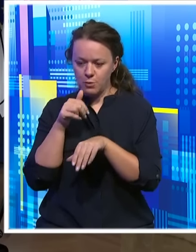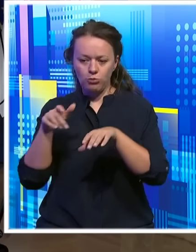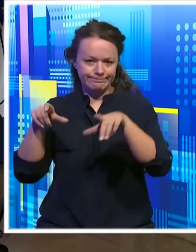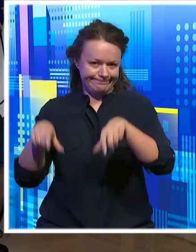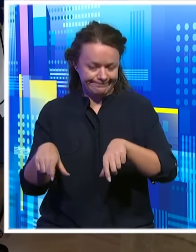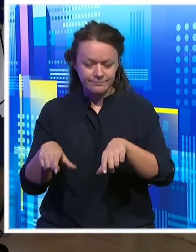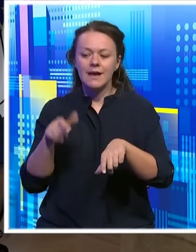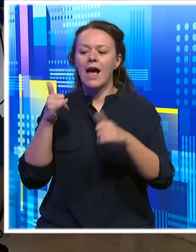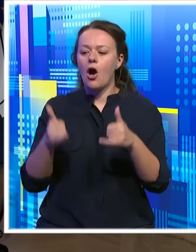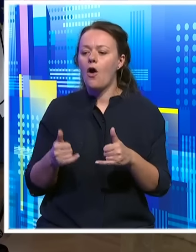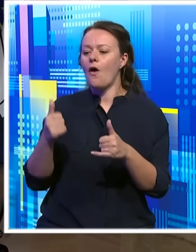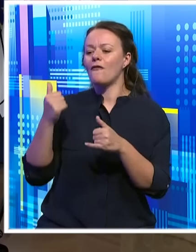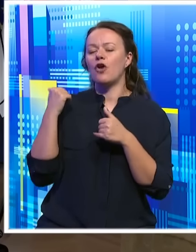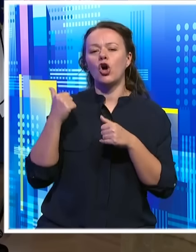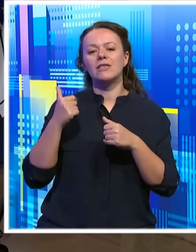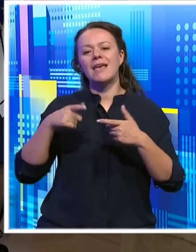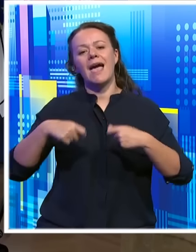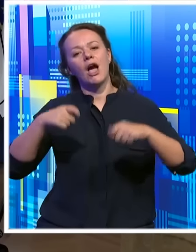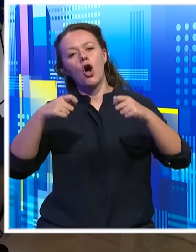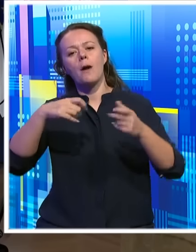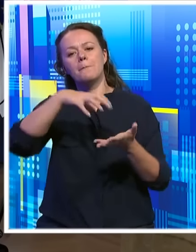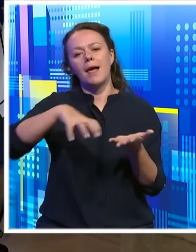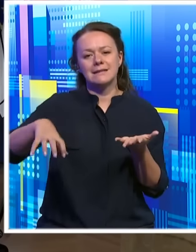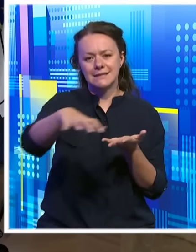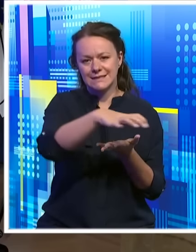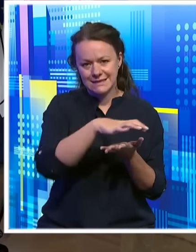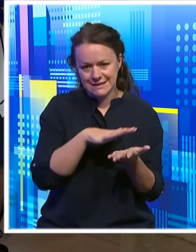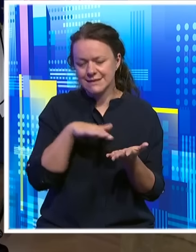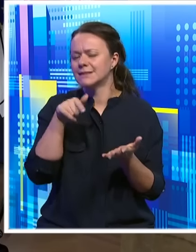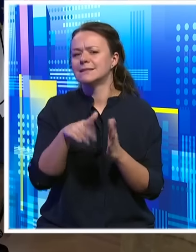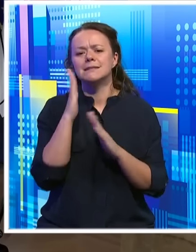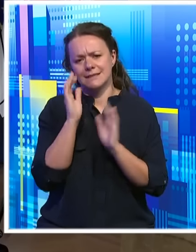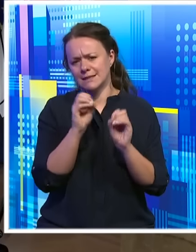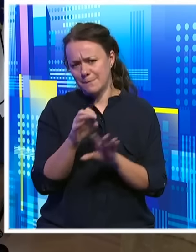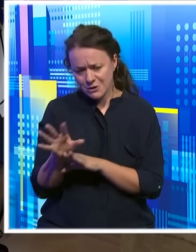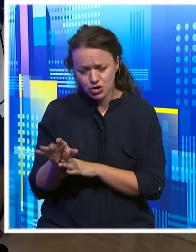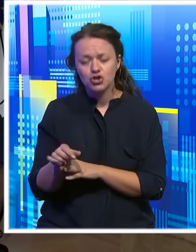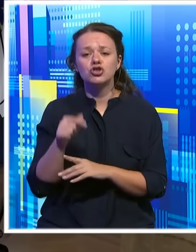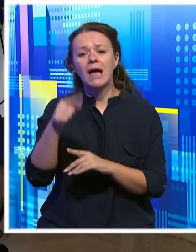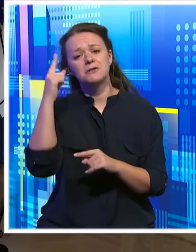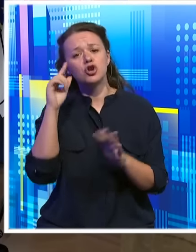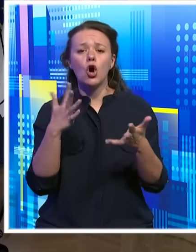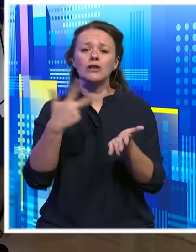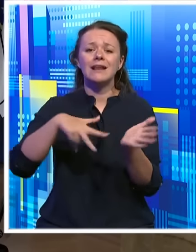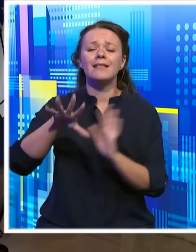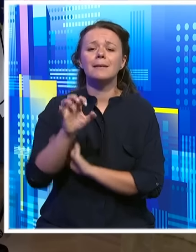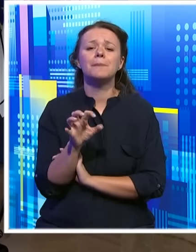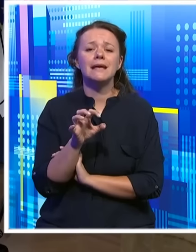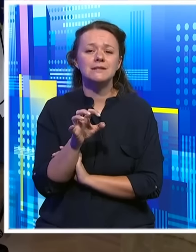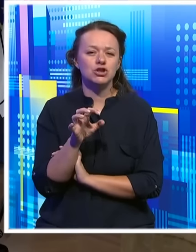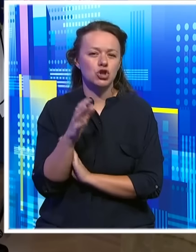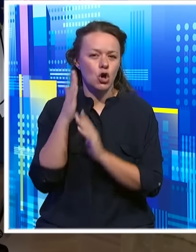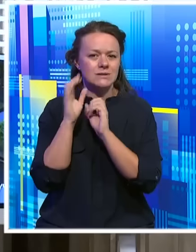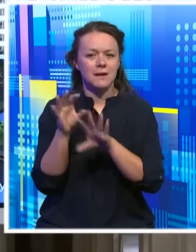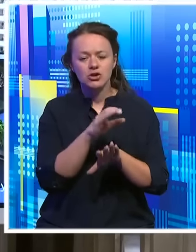ovo je rezidencijalni kompleks, bit će veoma moderno urađen. Tu će biti smešteno 3.500 učesnika Expoa u